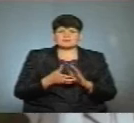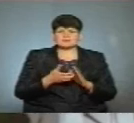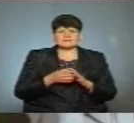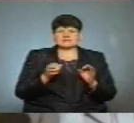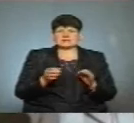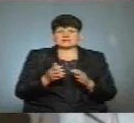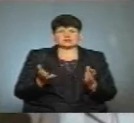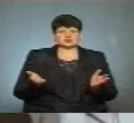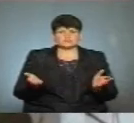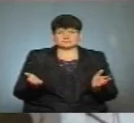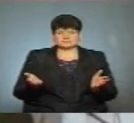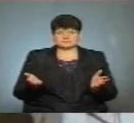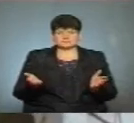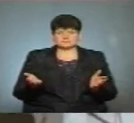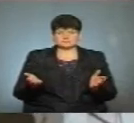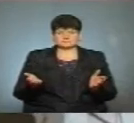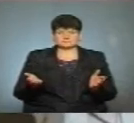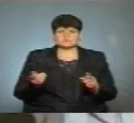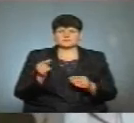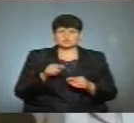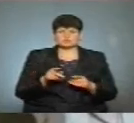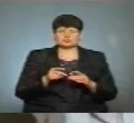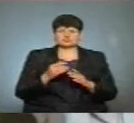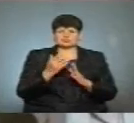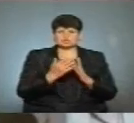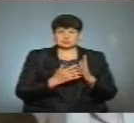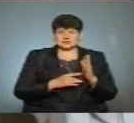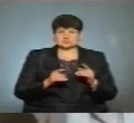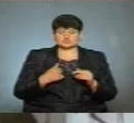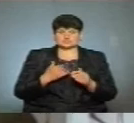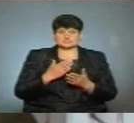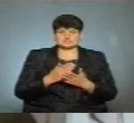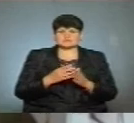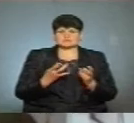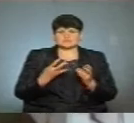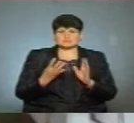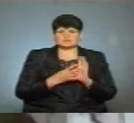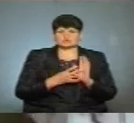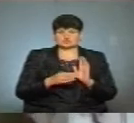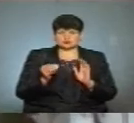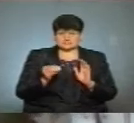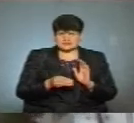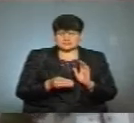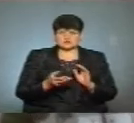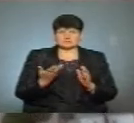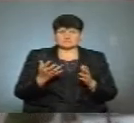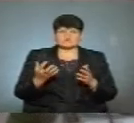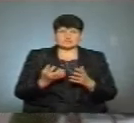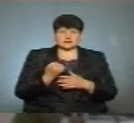що. При тому штаті, що зараз є, нам потрібно 90 тисяч. Якщо б